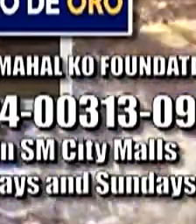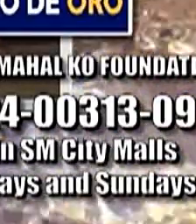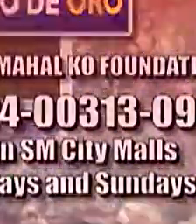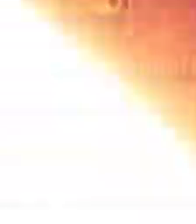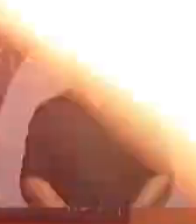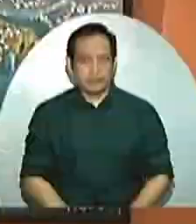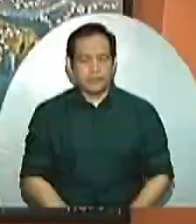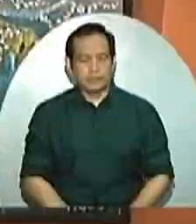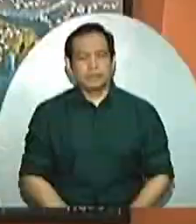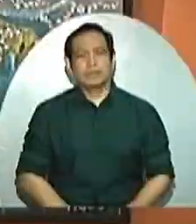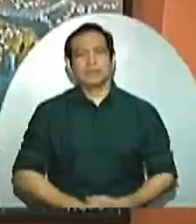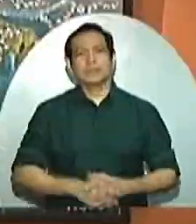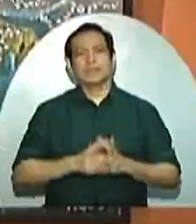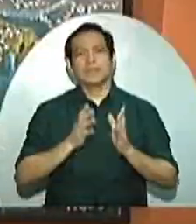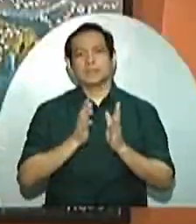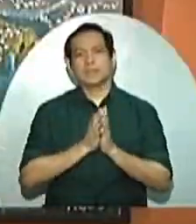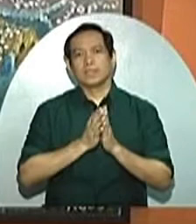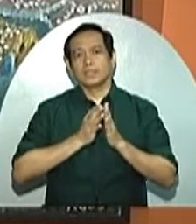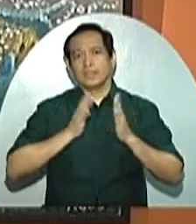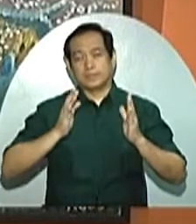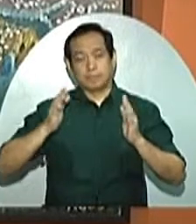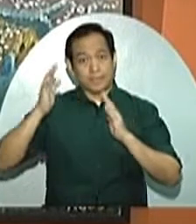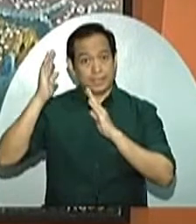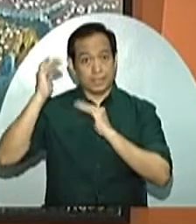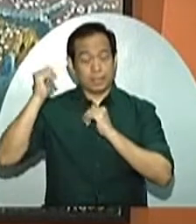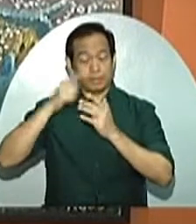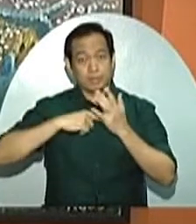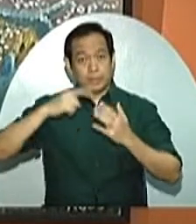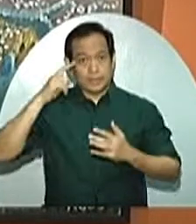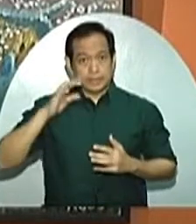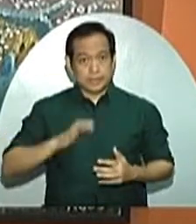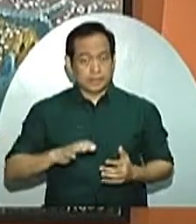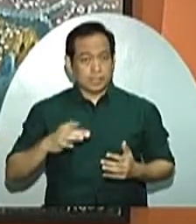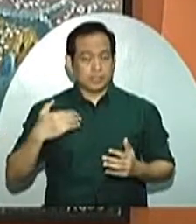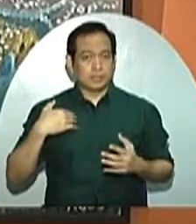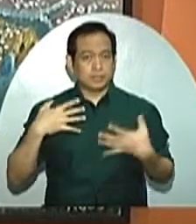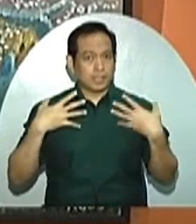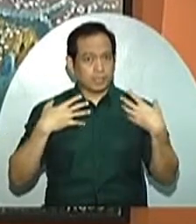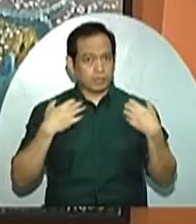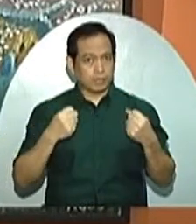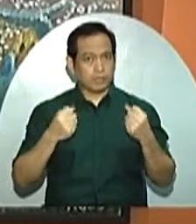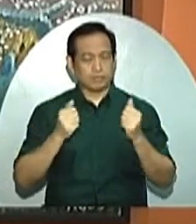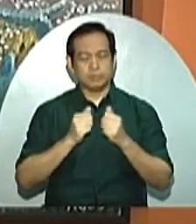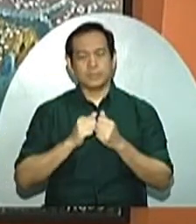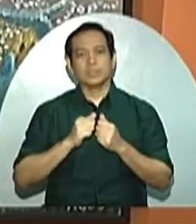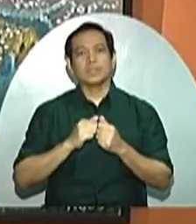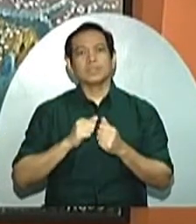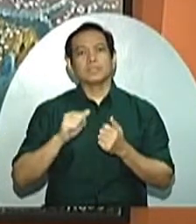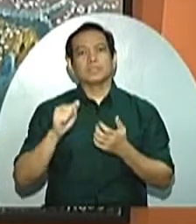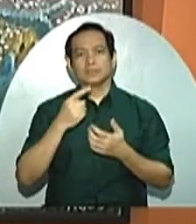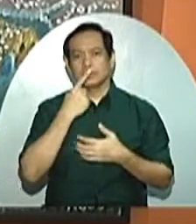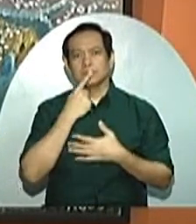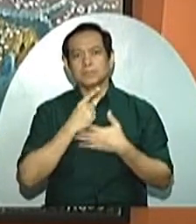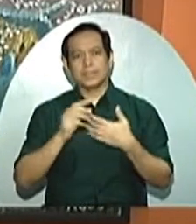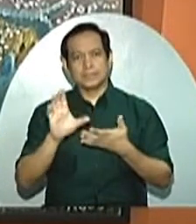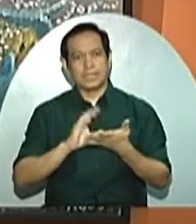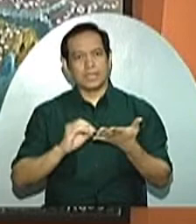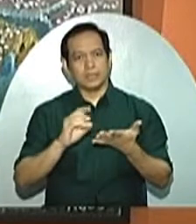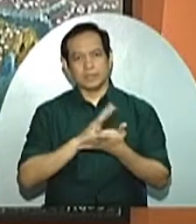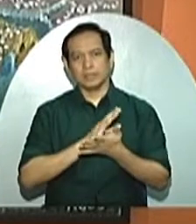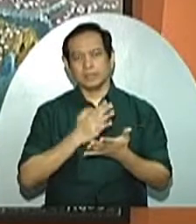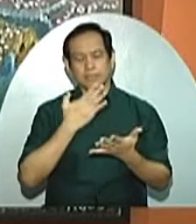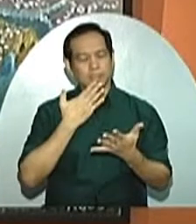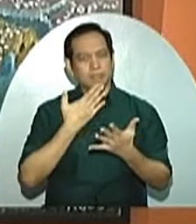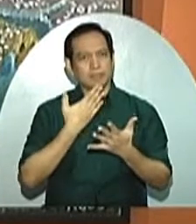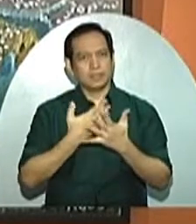Malaki ang pag-asa na gumaling ang batang mayroong leukemia. napakaganda ng prognosis o